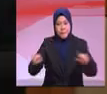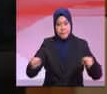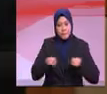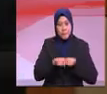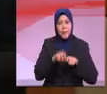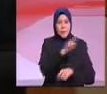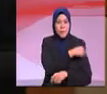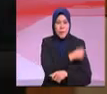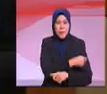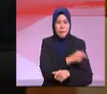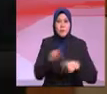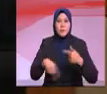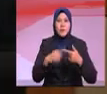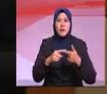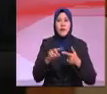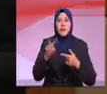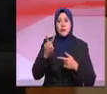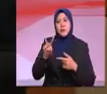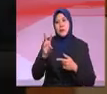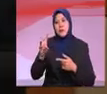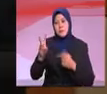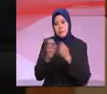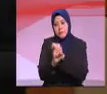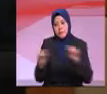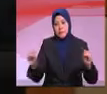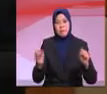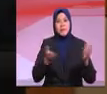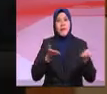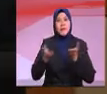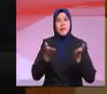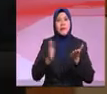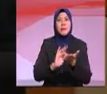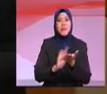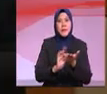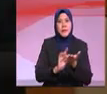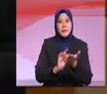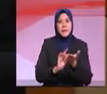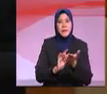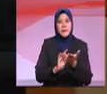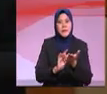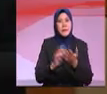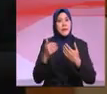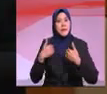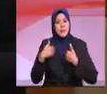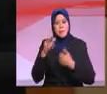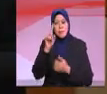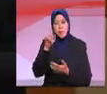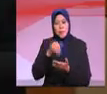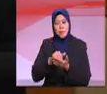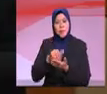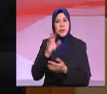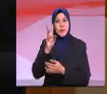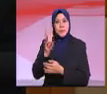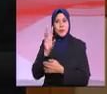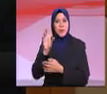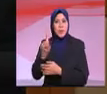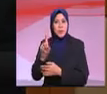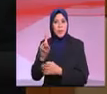dan kita ada 26 hospital yang berupaya untuk menyediakan perkhidmatan rawatan. Selain daripada itu kita ada